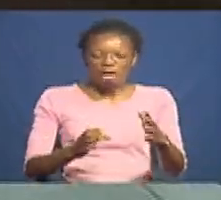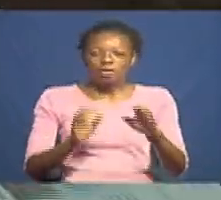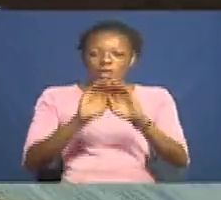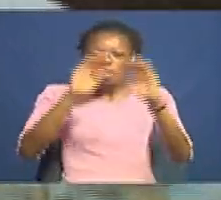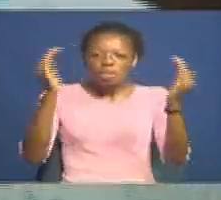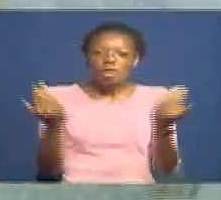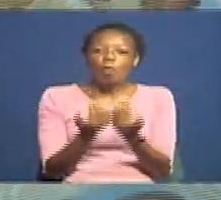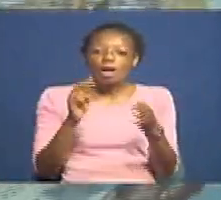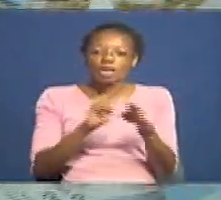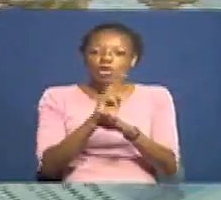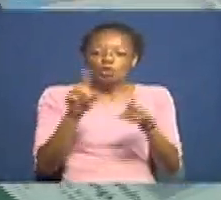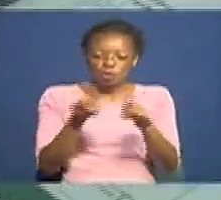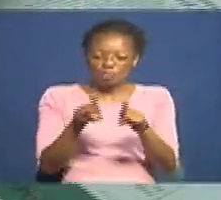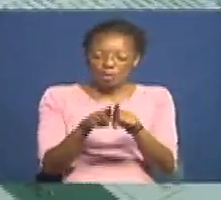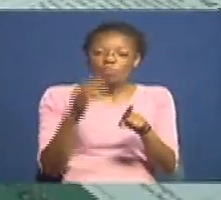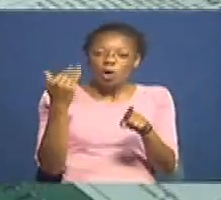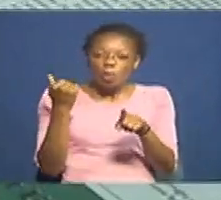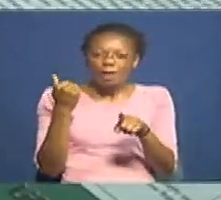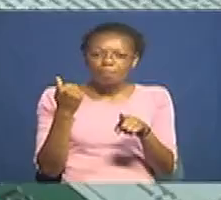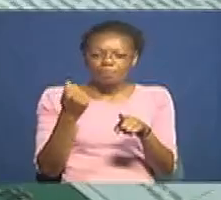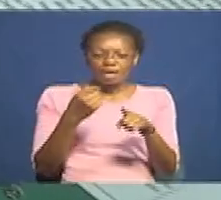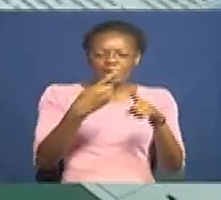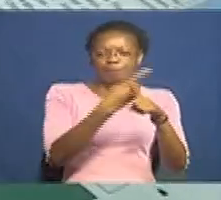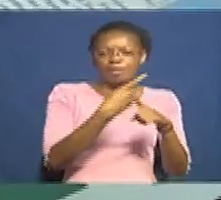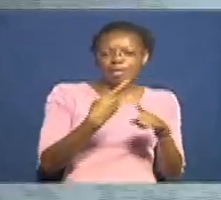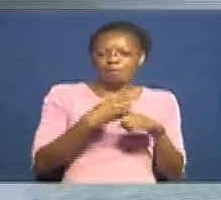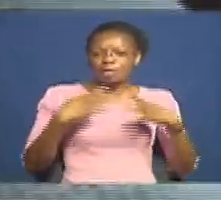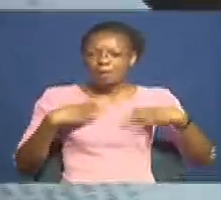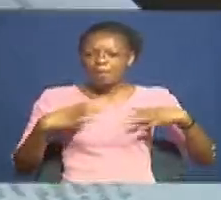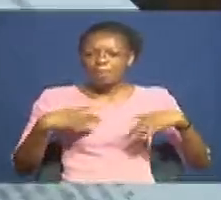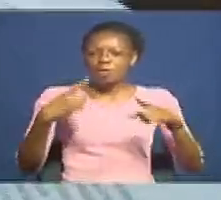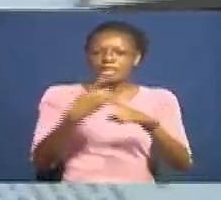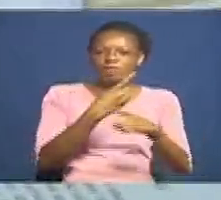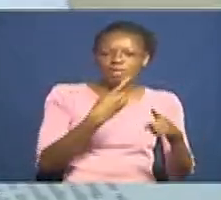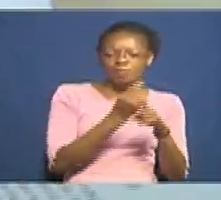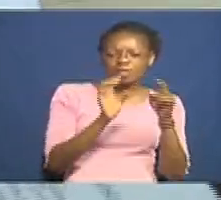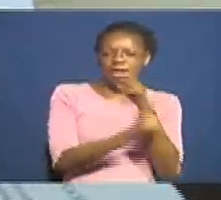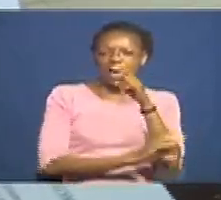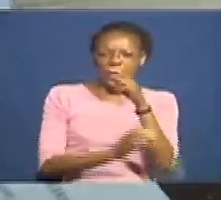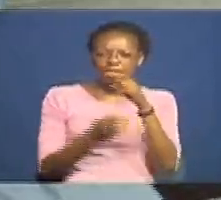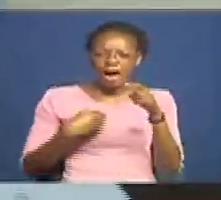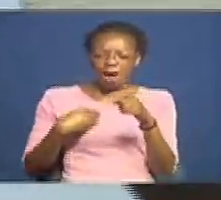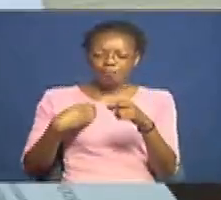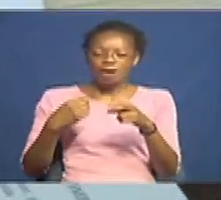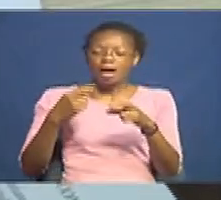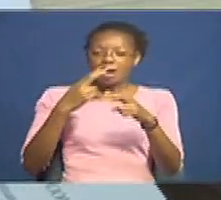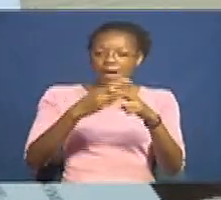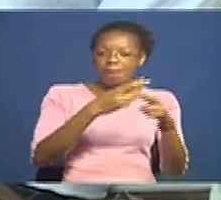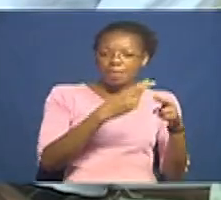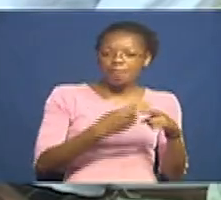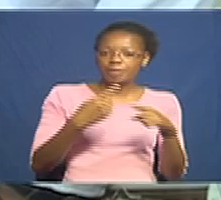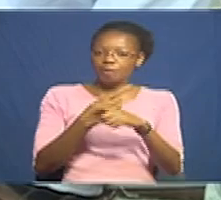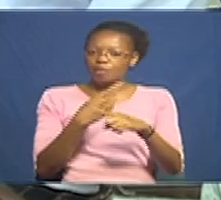jina ambalo mti hupewa na watafiti huwa jina la kisayansi linaloweza tumiwa na kujulikana na watafiti wote